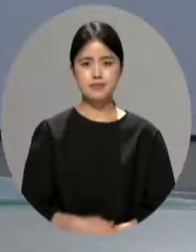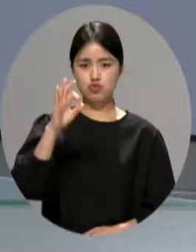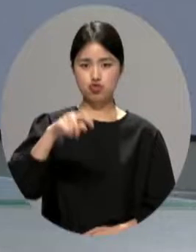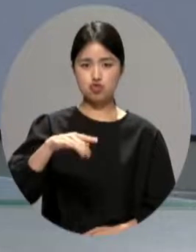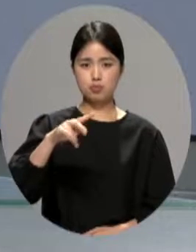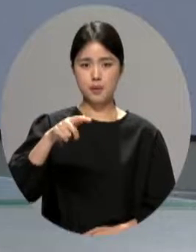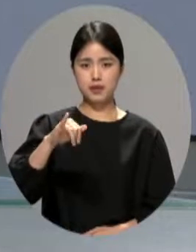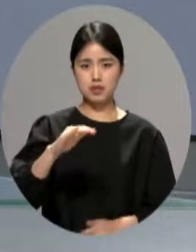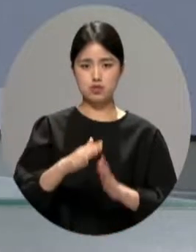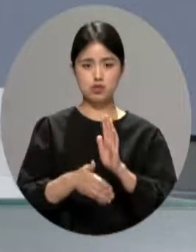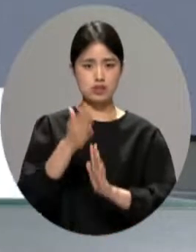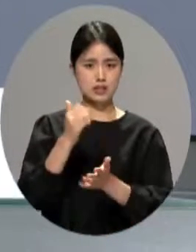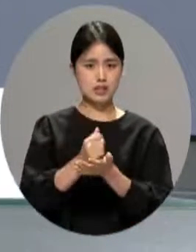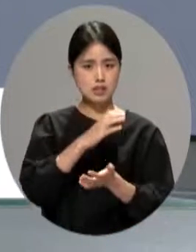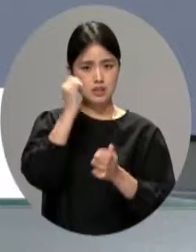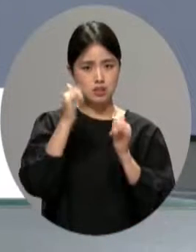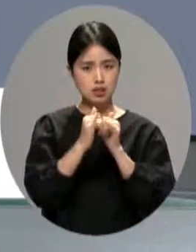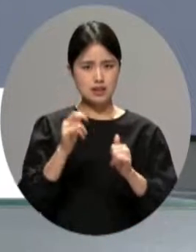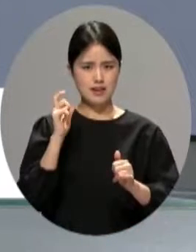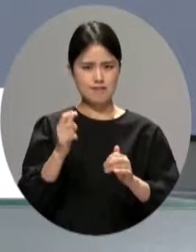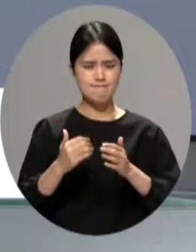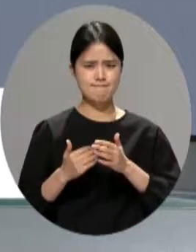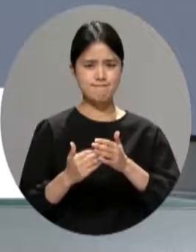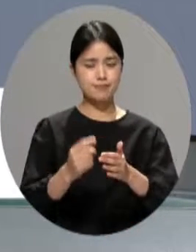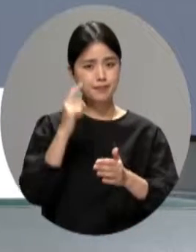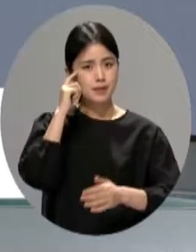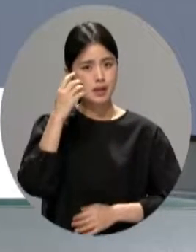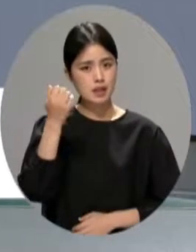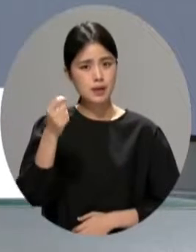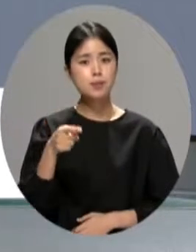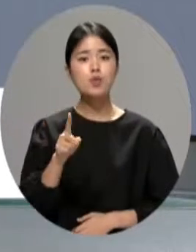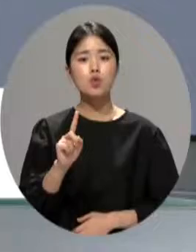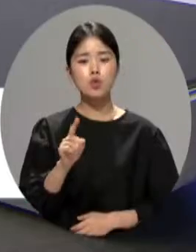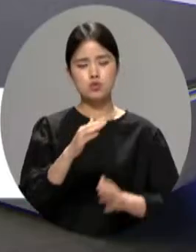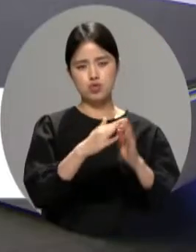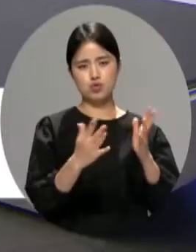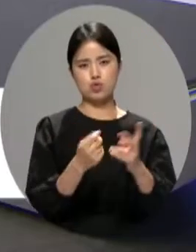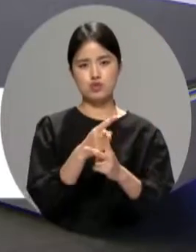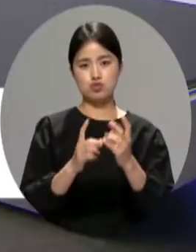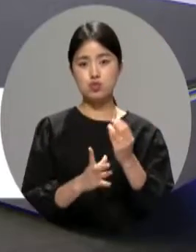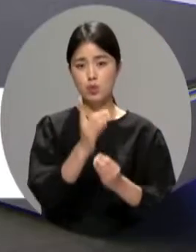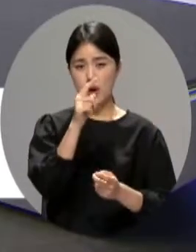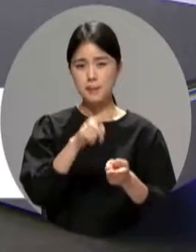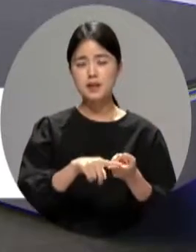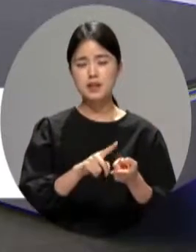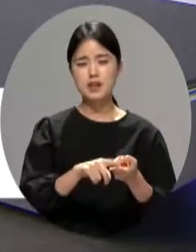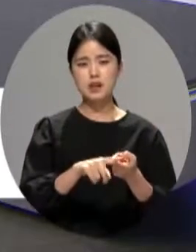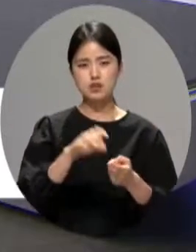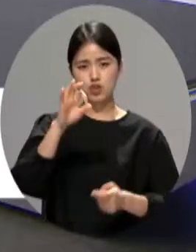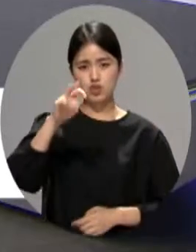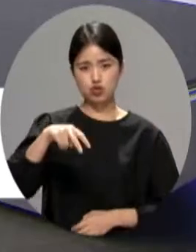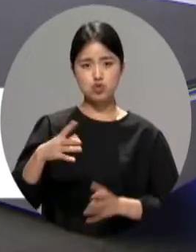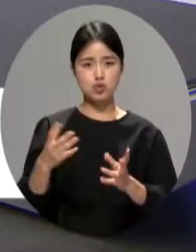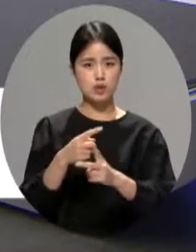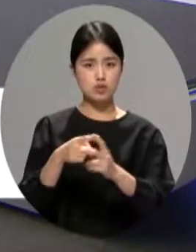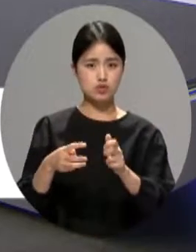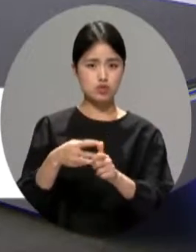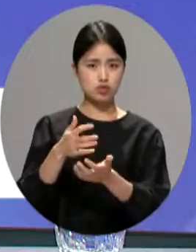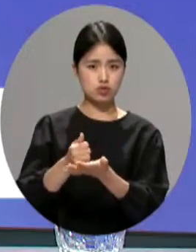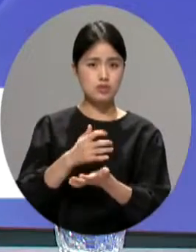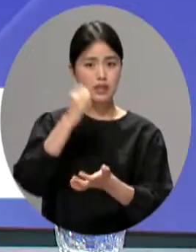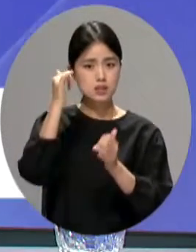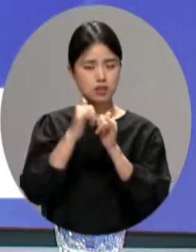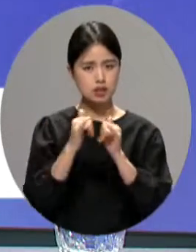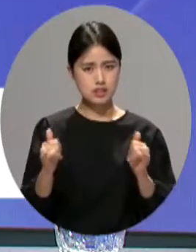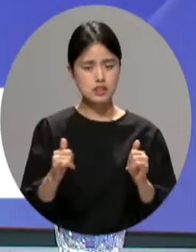우범기 전주시장 당선인이 강력한 추진 의지를 보이고 있는 전주 완주 통합에 대해 유희태 완주 군수